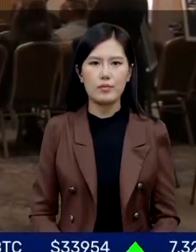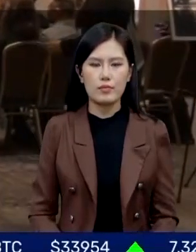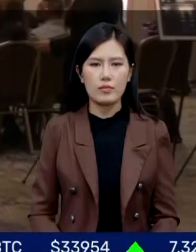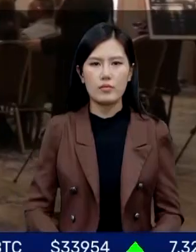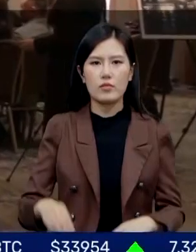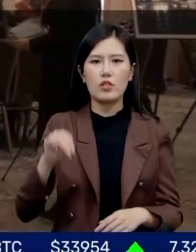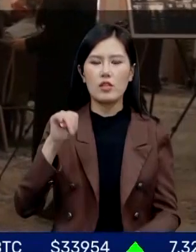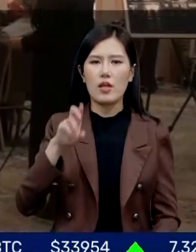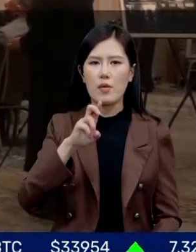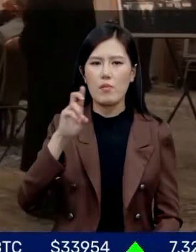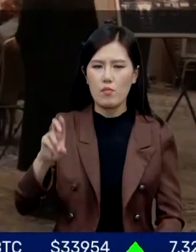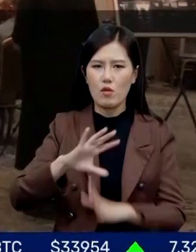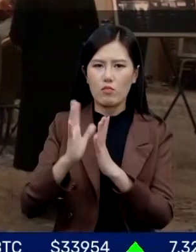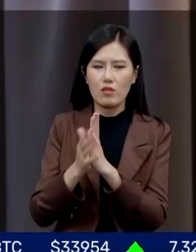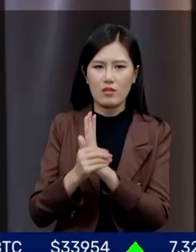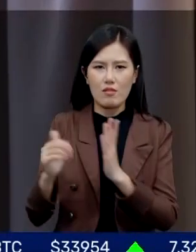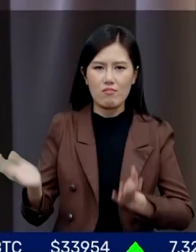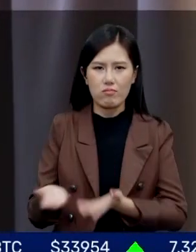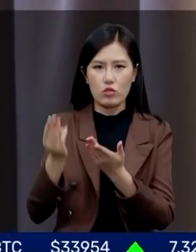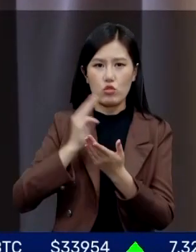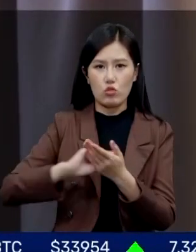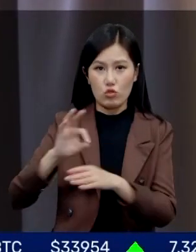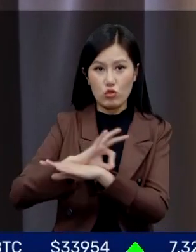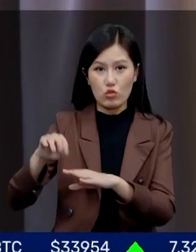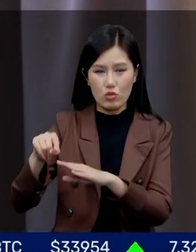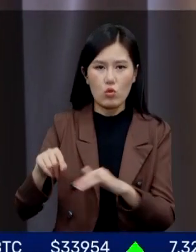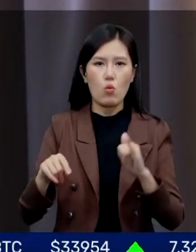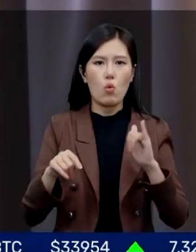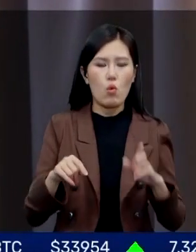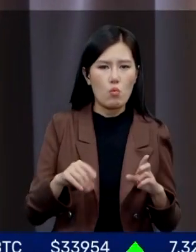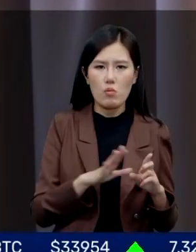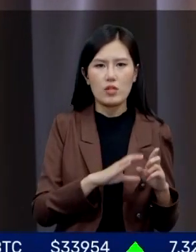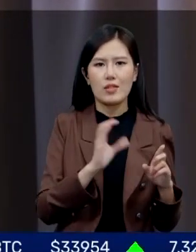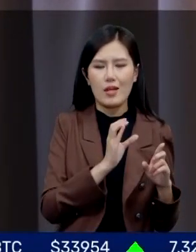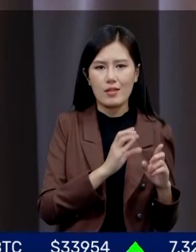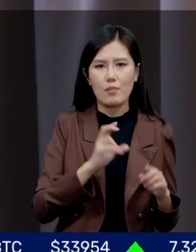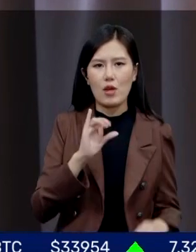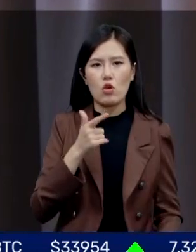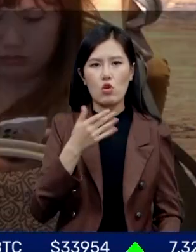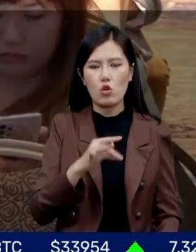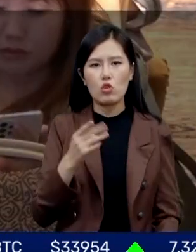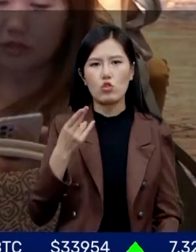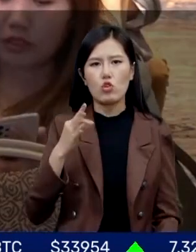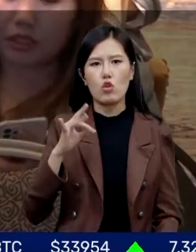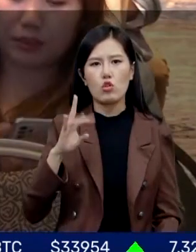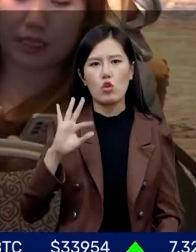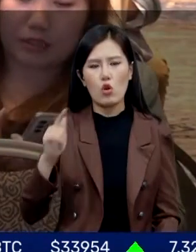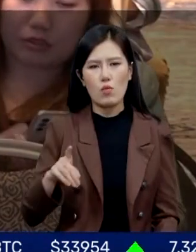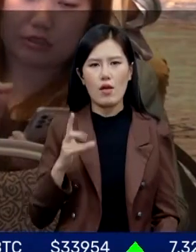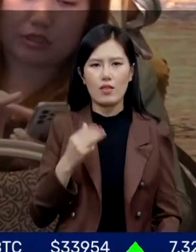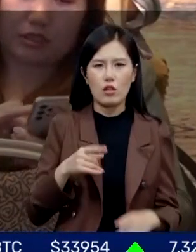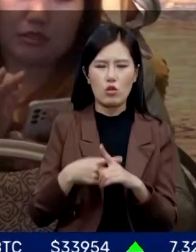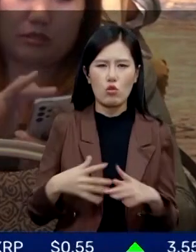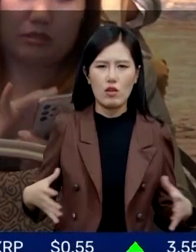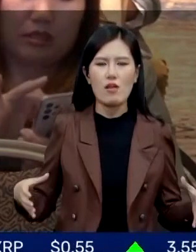Иргэний нийгмийн байгууллагуудыг чадваржуулах зорилготой энэ төсөлд Улаанбаатар хот төдийгүй Сэлэнг, Баяхонгор, Дорногов, Хинтий зэрэг орон нутгийн төлөөллөд